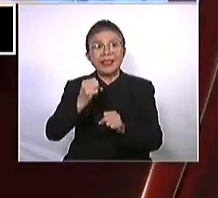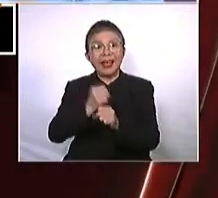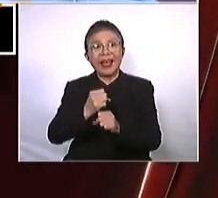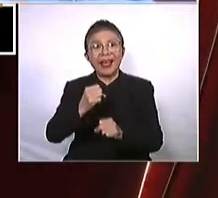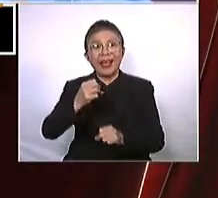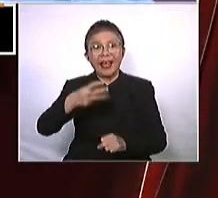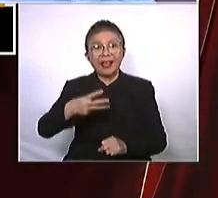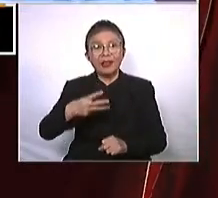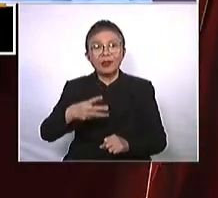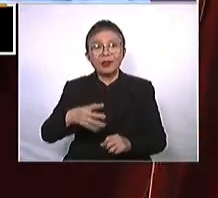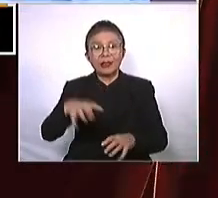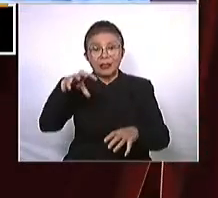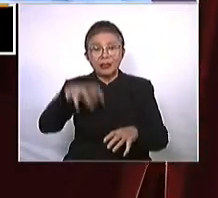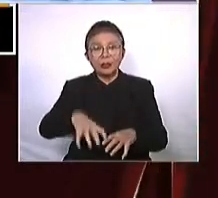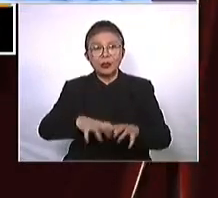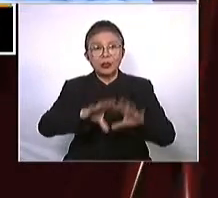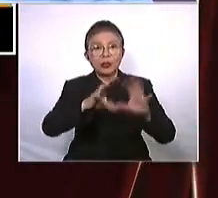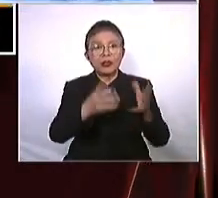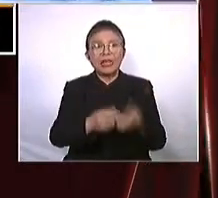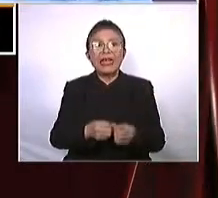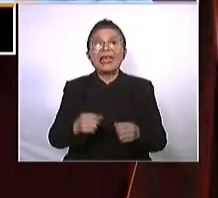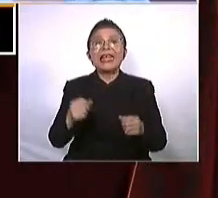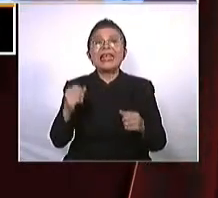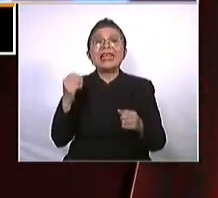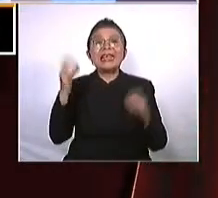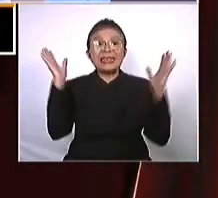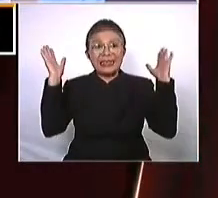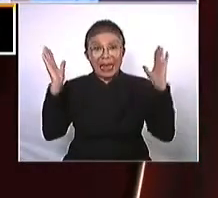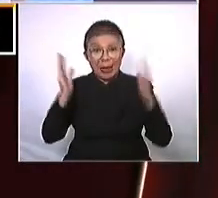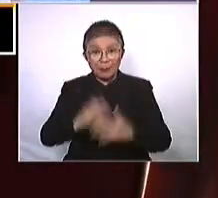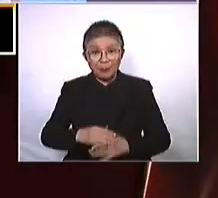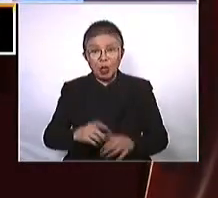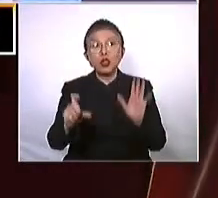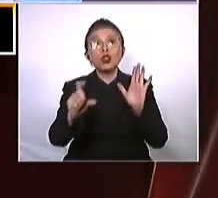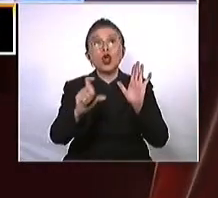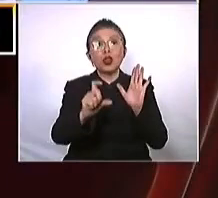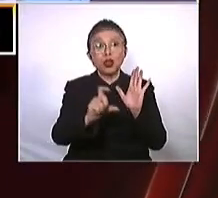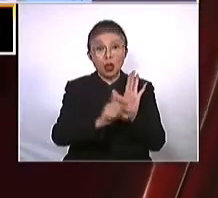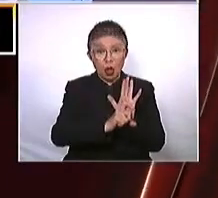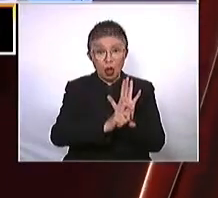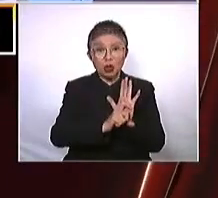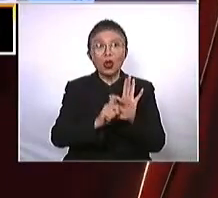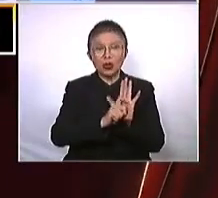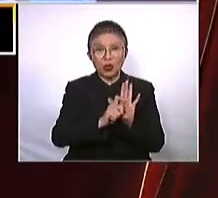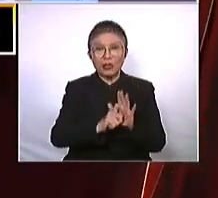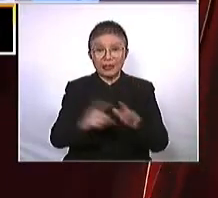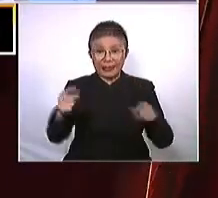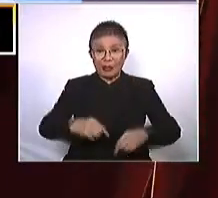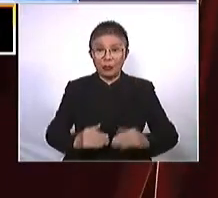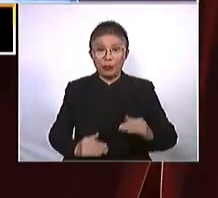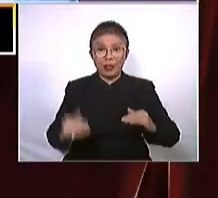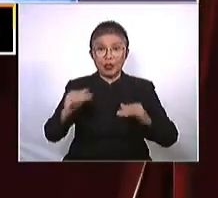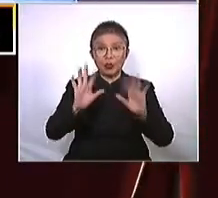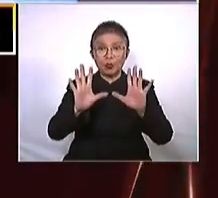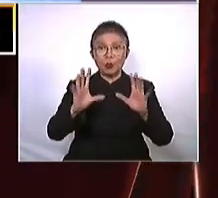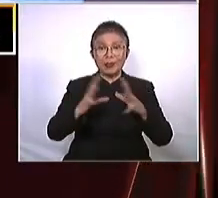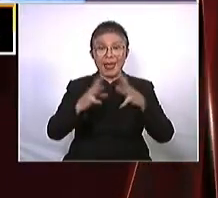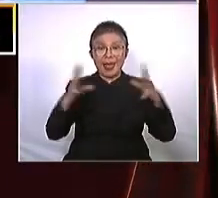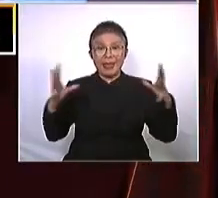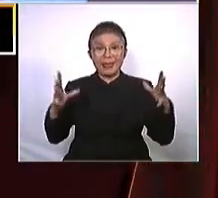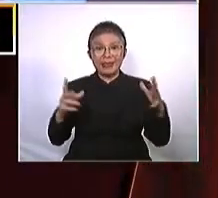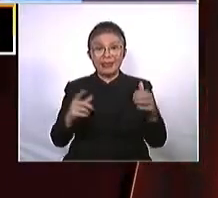adalah State of Global Islamic Economy. Misalnya sekarang yang sudah masuk peringkat 10 besar